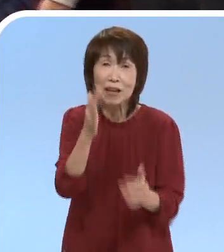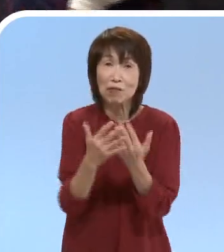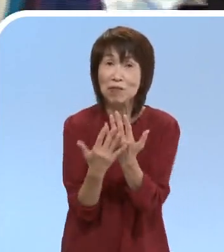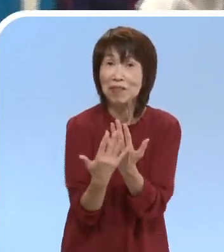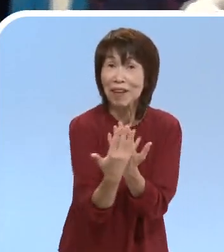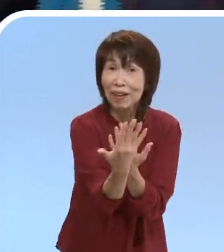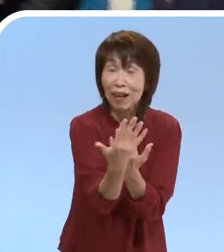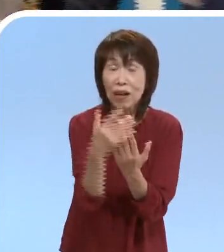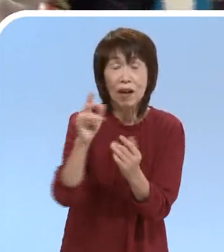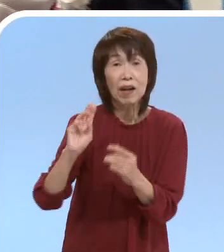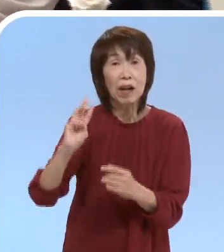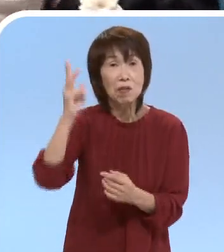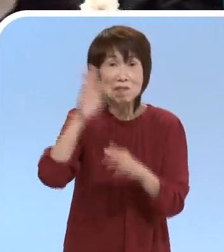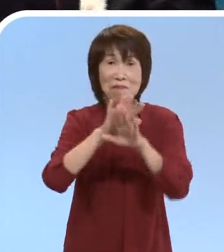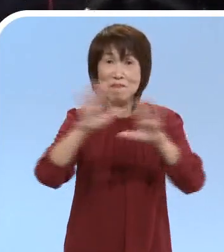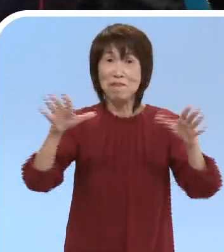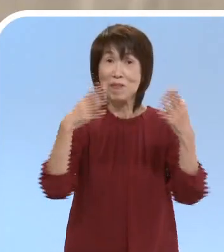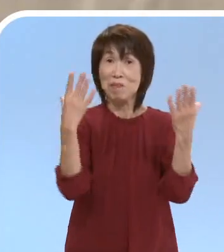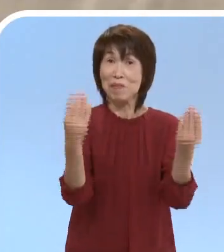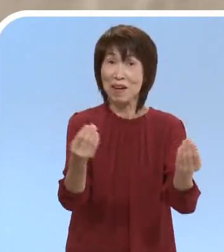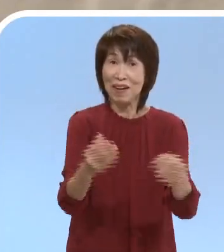で開催されました。